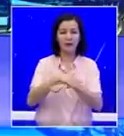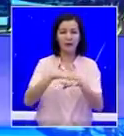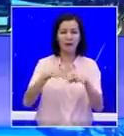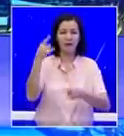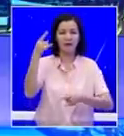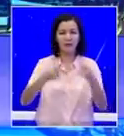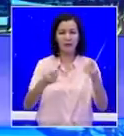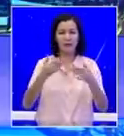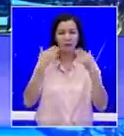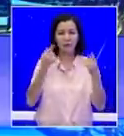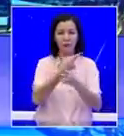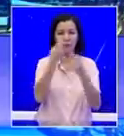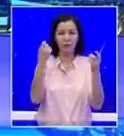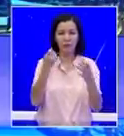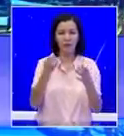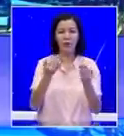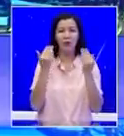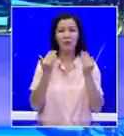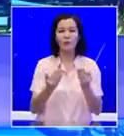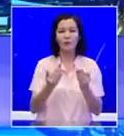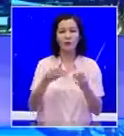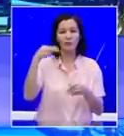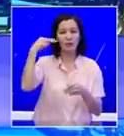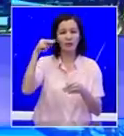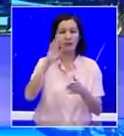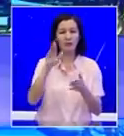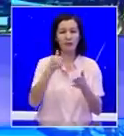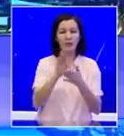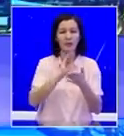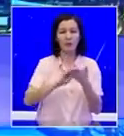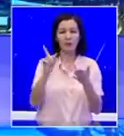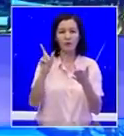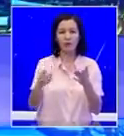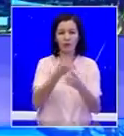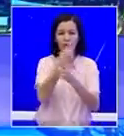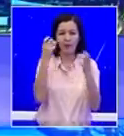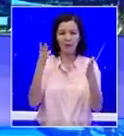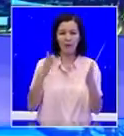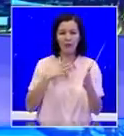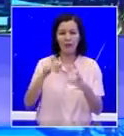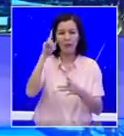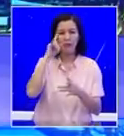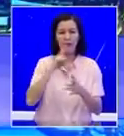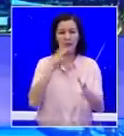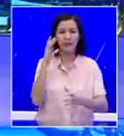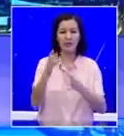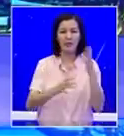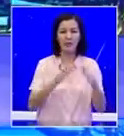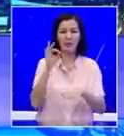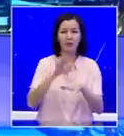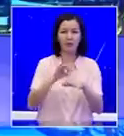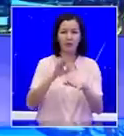телевизиялық үндеу жариялайды. Бұл жөнінде бүгін президенттің баспасөз хатшысы мәлім етті. Ақпарынша еліміздегі және